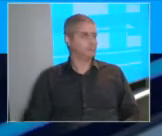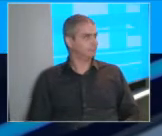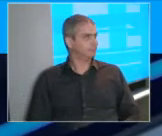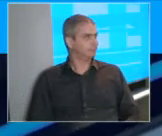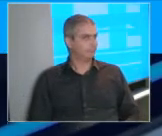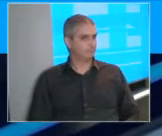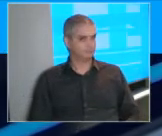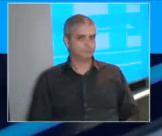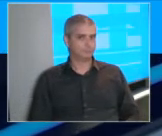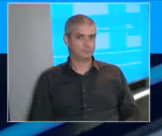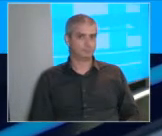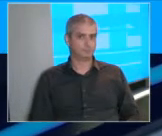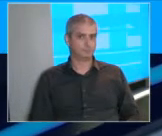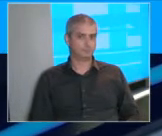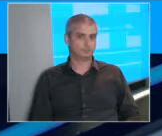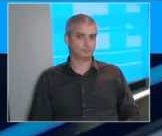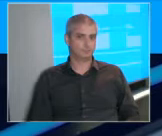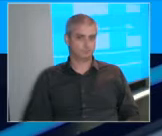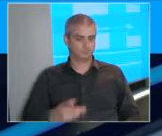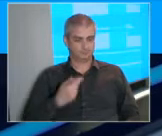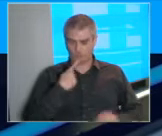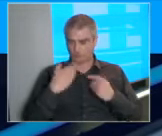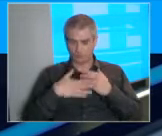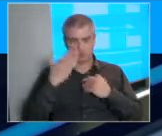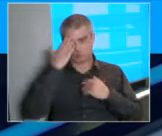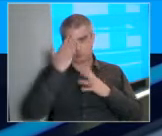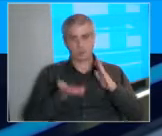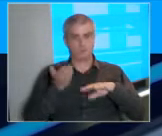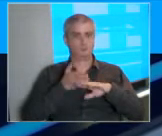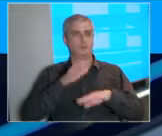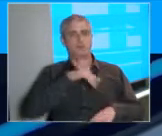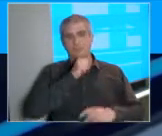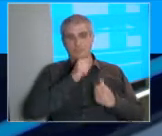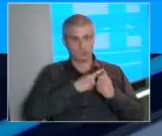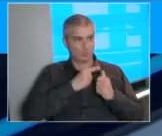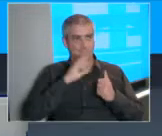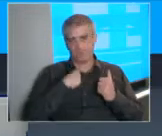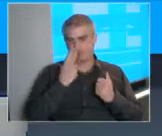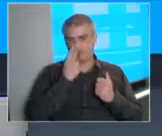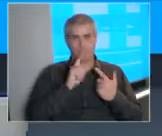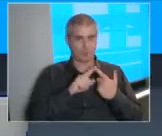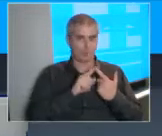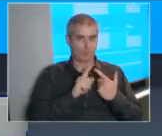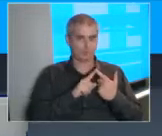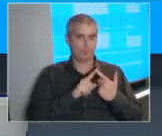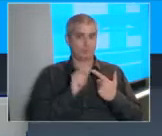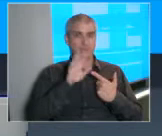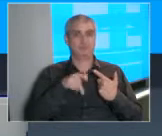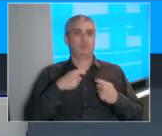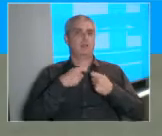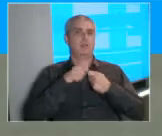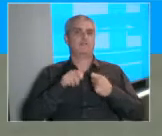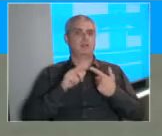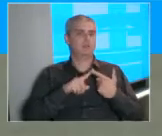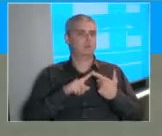דורן, בשנים האחרונות המודעות הזאת גם דרך החבר'ה של מגמה ירוקה וגם אנחנו ראינו את זה גם אצל חברי